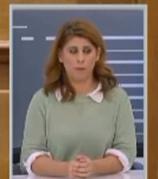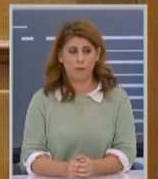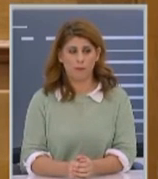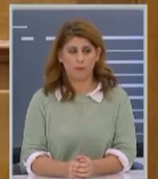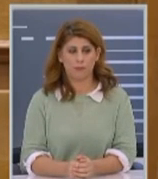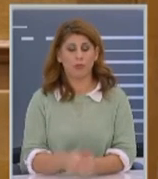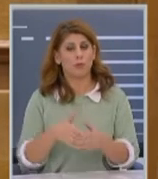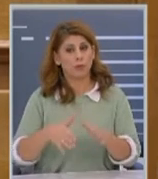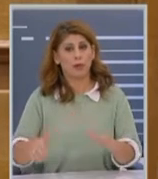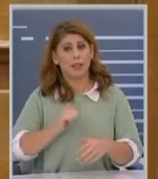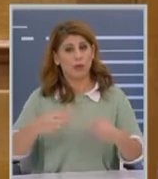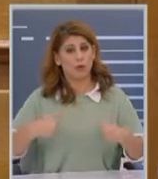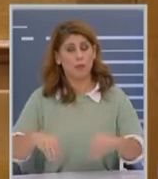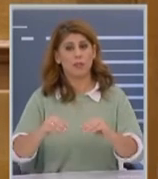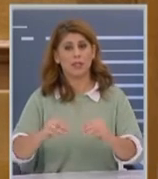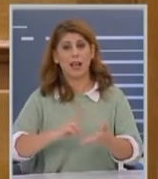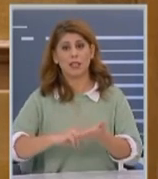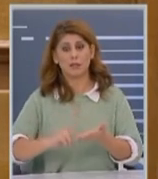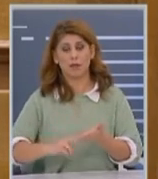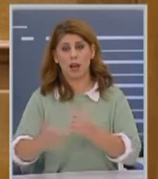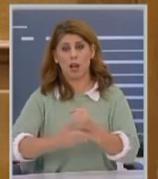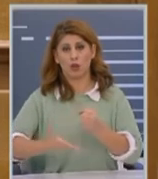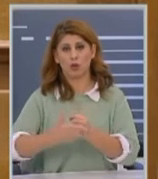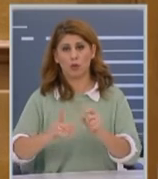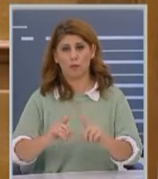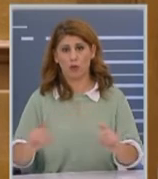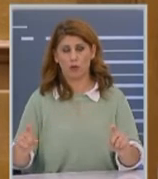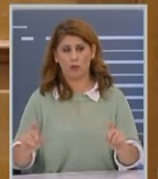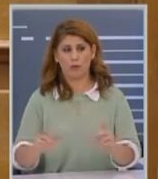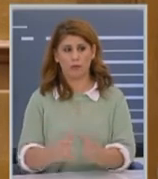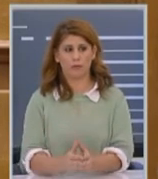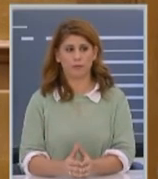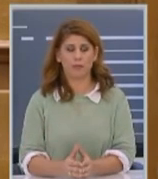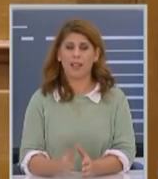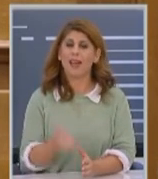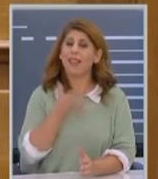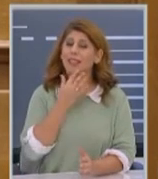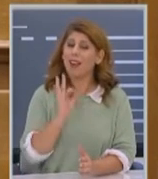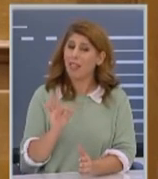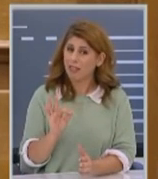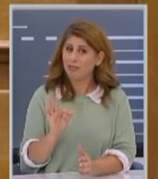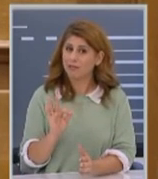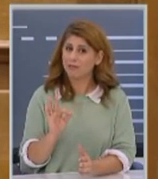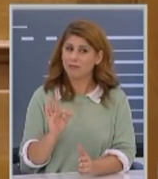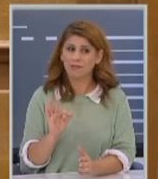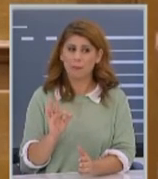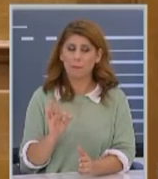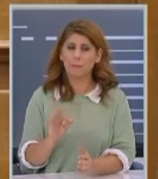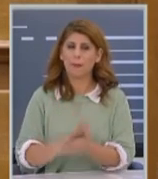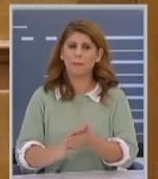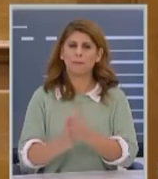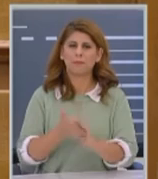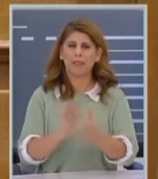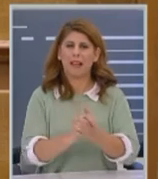Προωθούμε την ιδιωτικοποίηση της ασφάλισης των αγροτικών προϊόντων. Δηλαδή, πάει η αλληλεγγύη, πάει